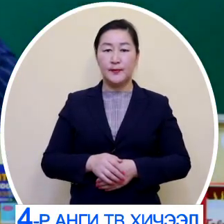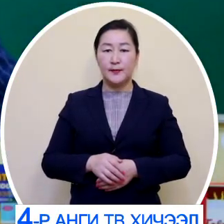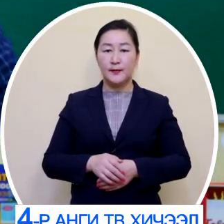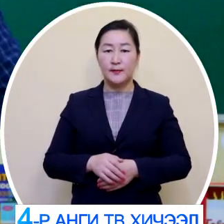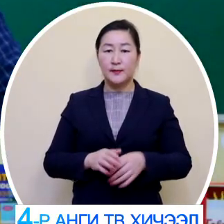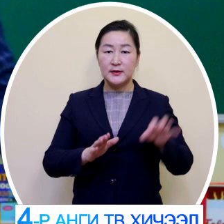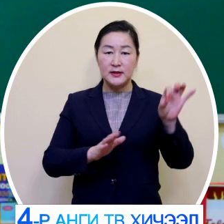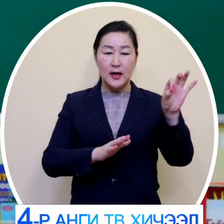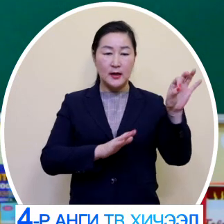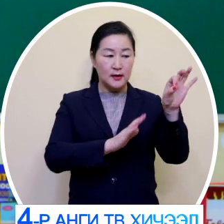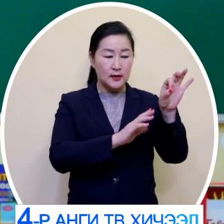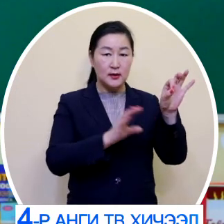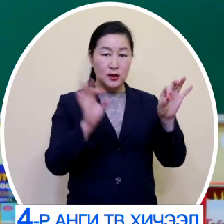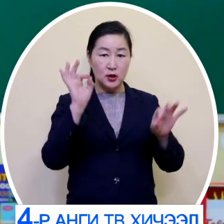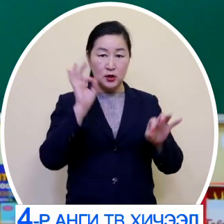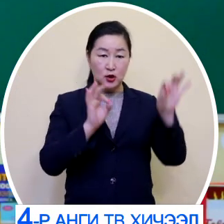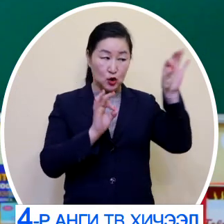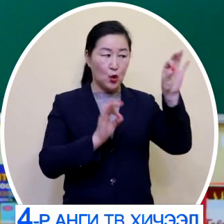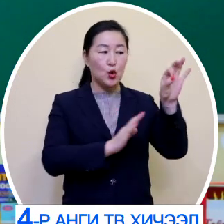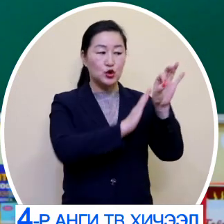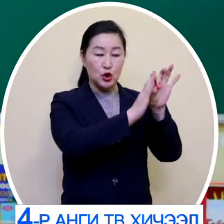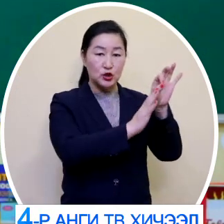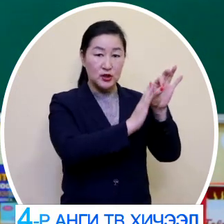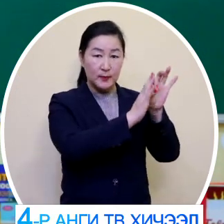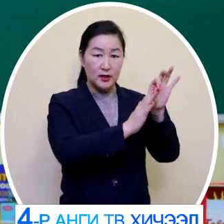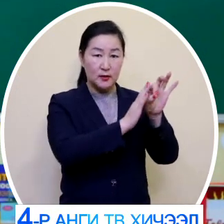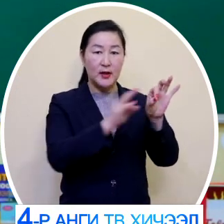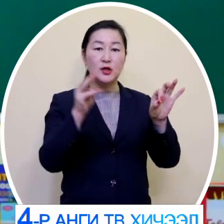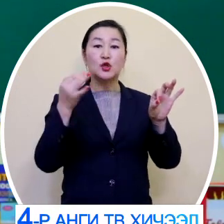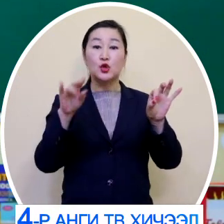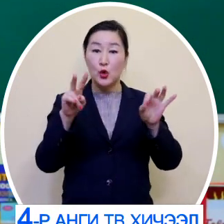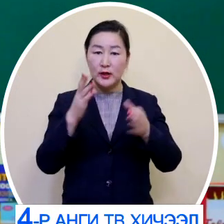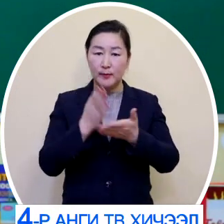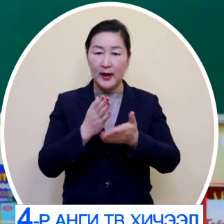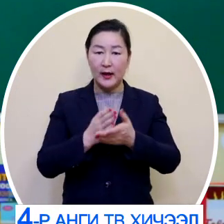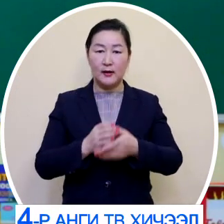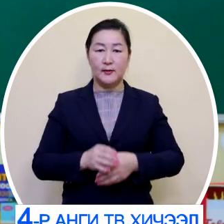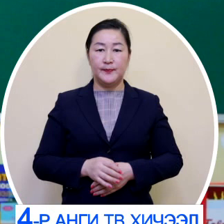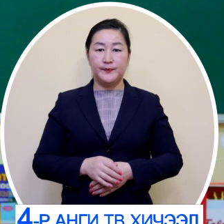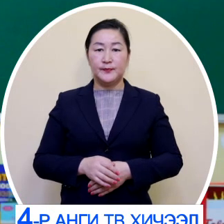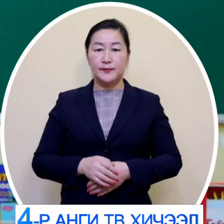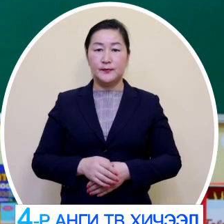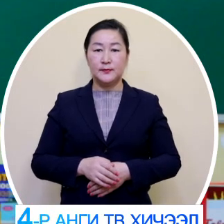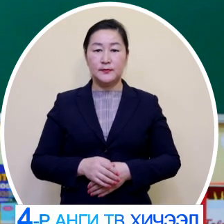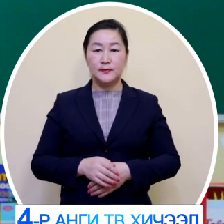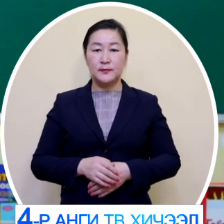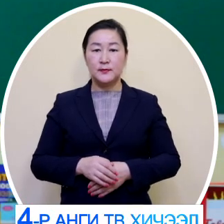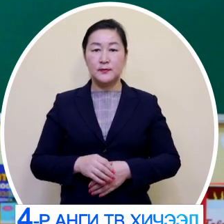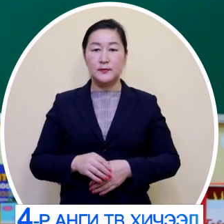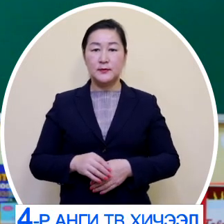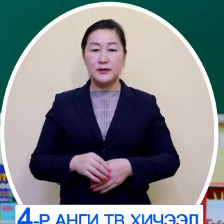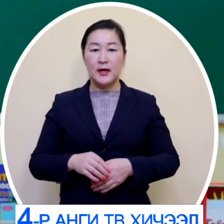За, багш нь тусгайлан бэлдсэн цэнхэр болон улаан өнгийн цаас бэлтцсэн байгаа.